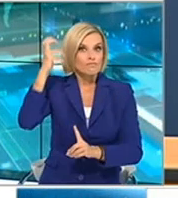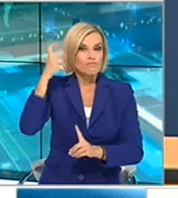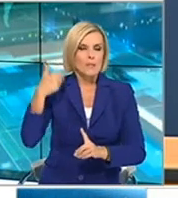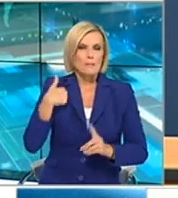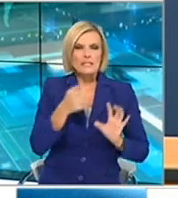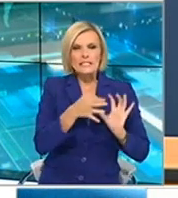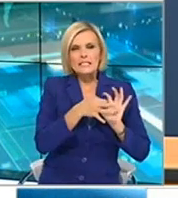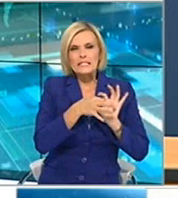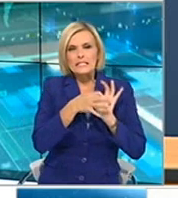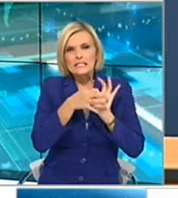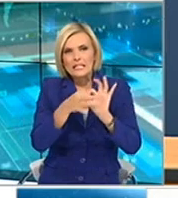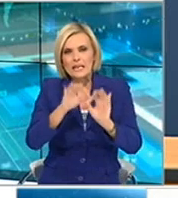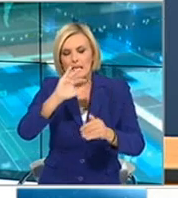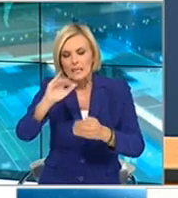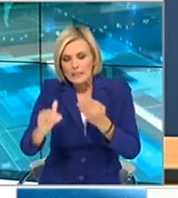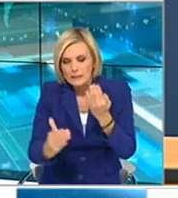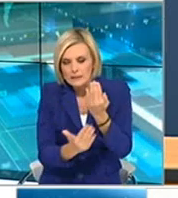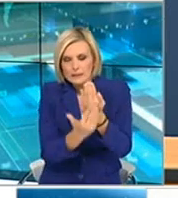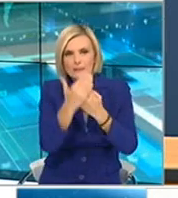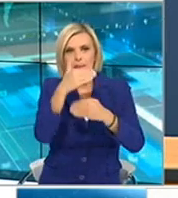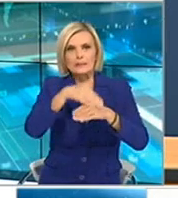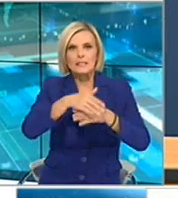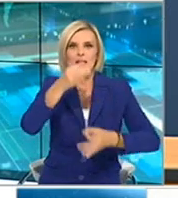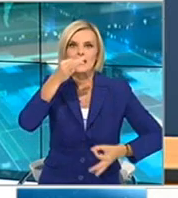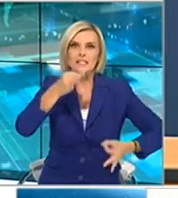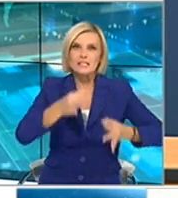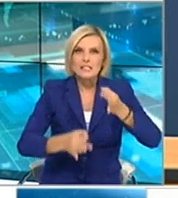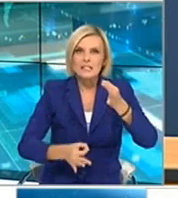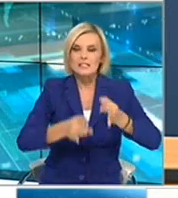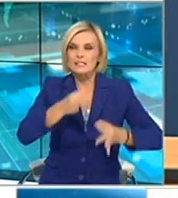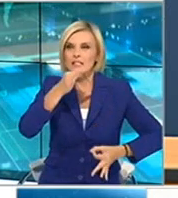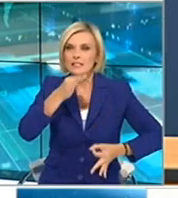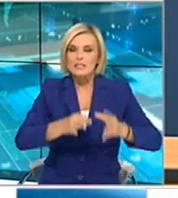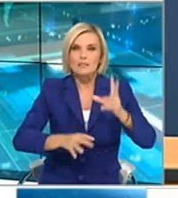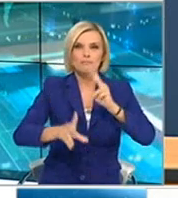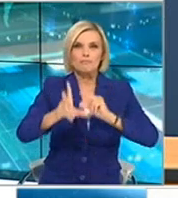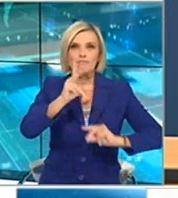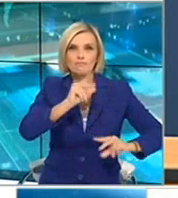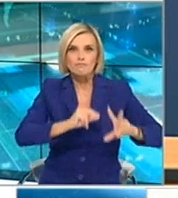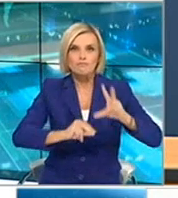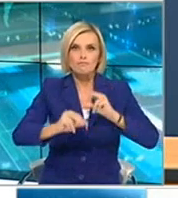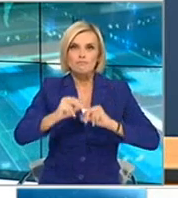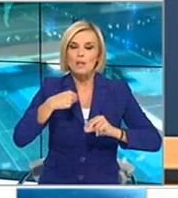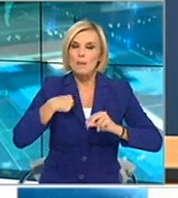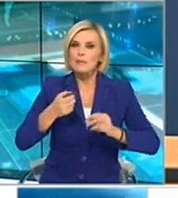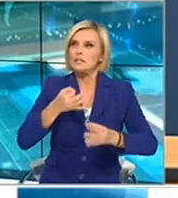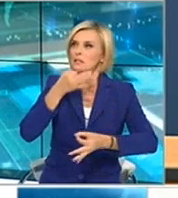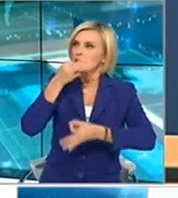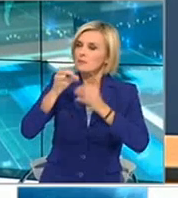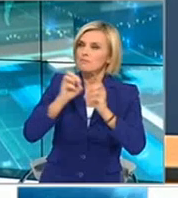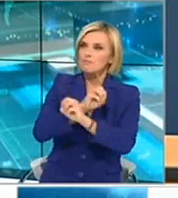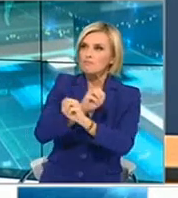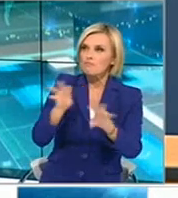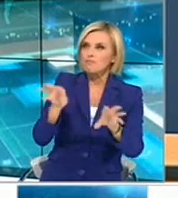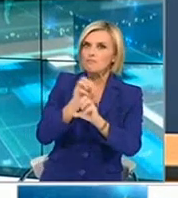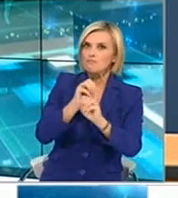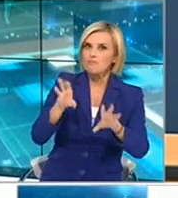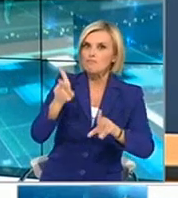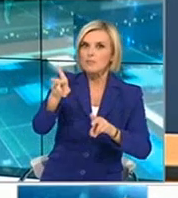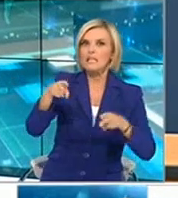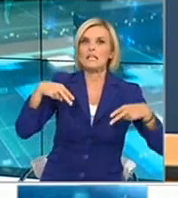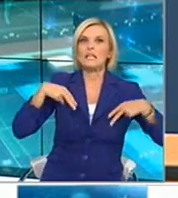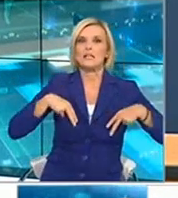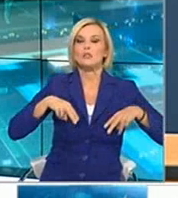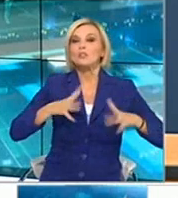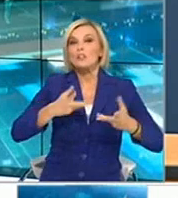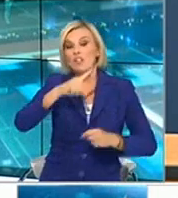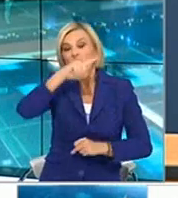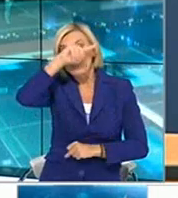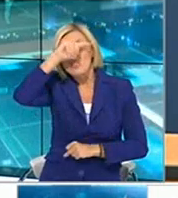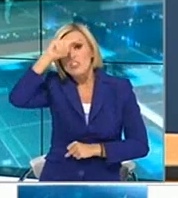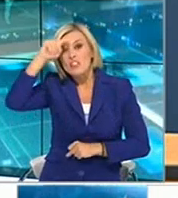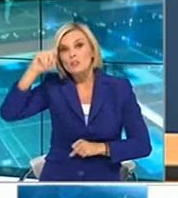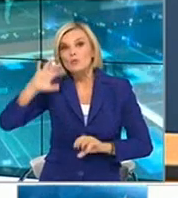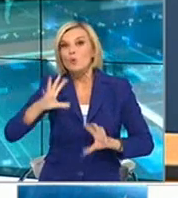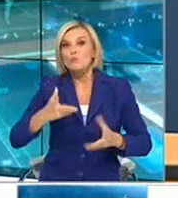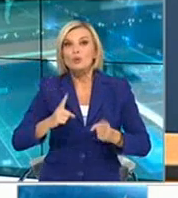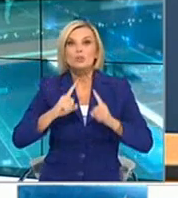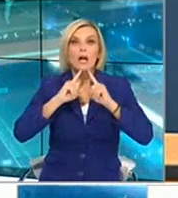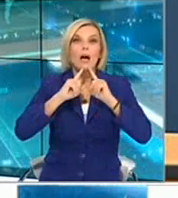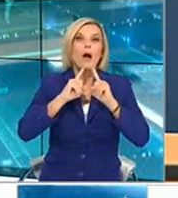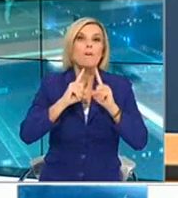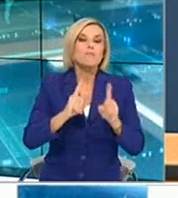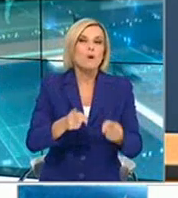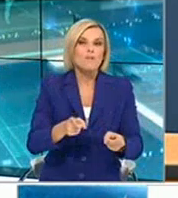τις εξελίξεις που αφορούν τον ιό και εισηγείται προς την πολιτεία σε πολύ δύσκολα θέματα που αφορούν την επιστροφή